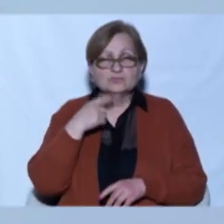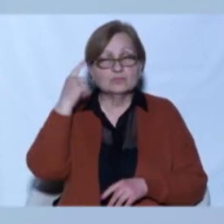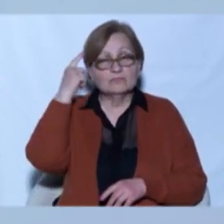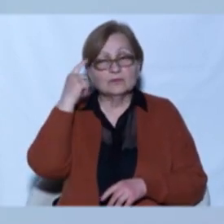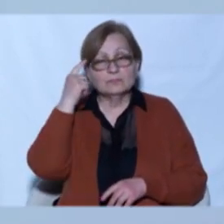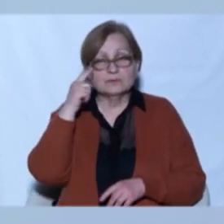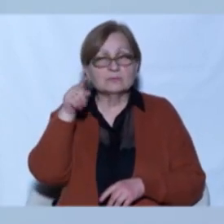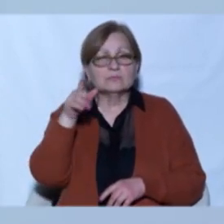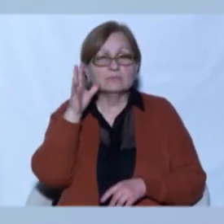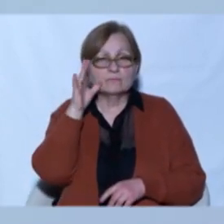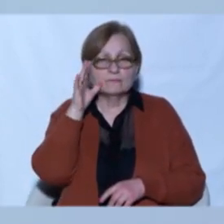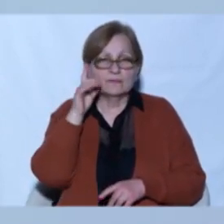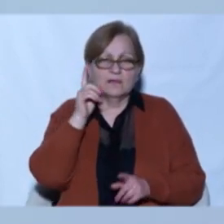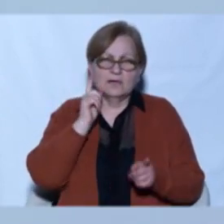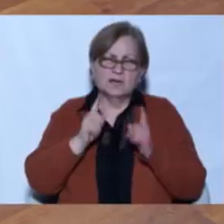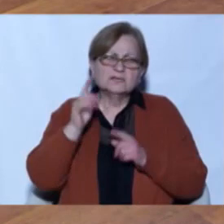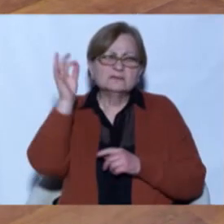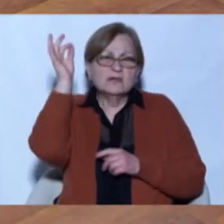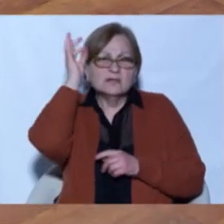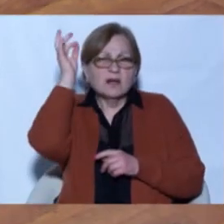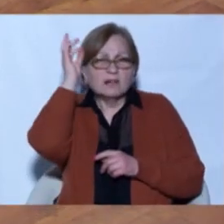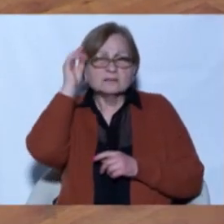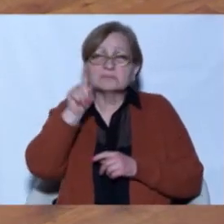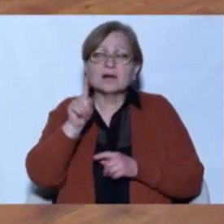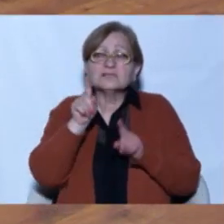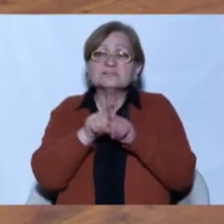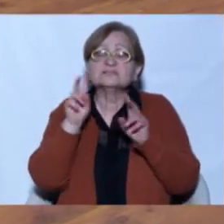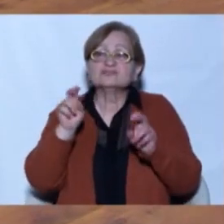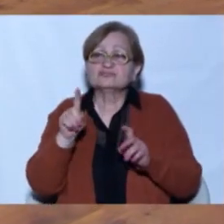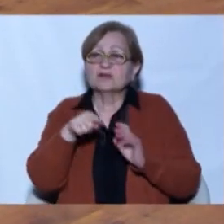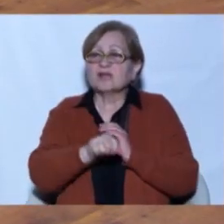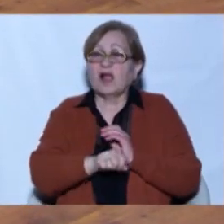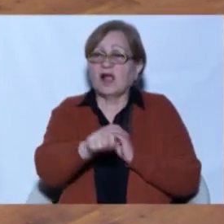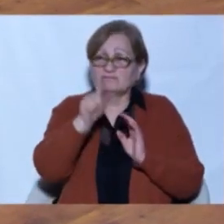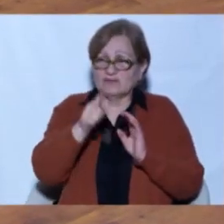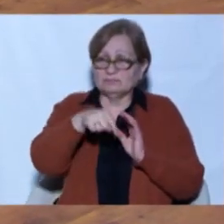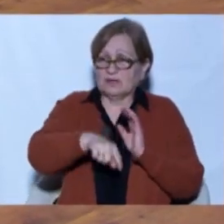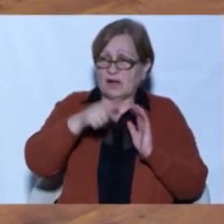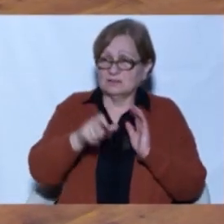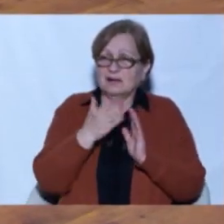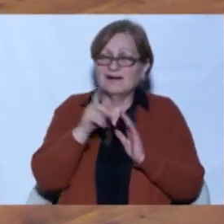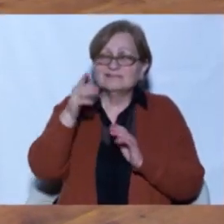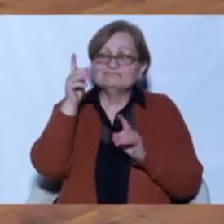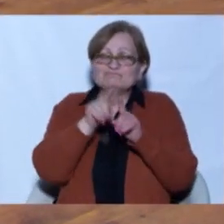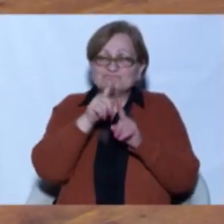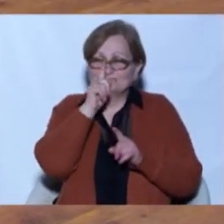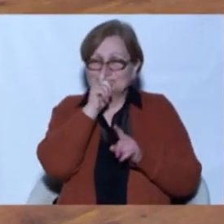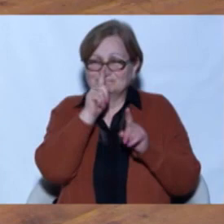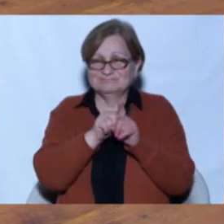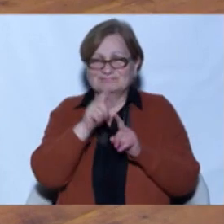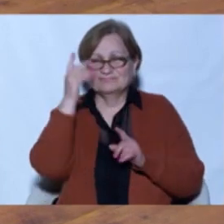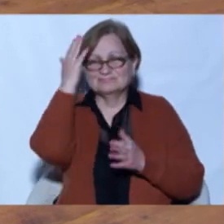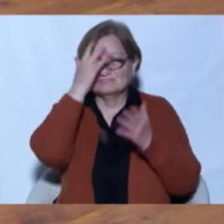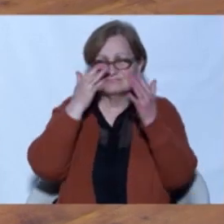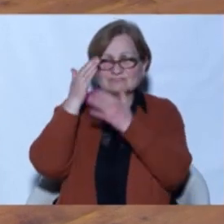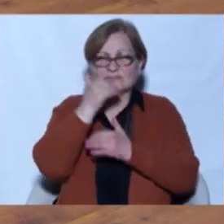იმ ეპოქაში ეს ნამდვილად იყო სანატრელი და ბევრისთვის მიუღწეველიც თავისუფლება, ის რუსეთის იმპერიის